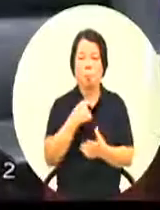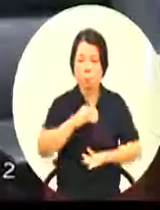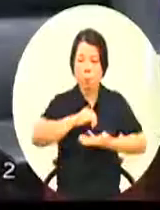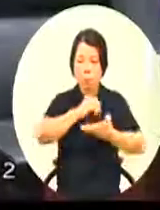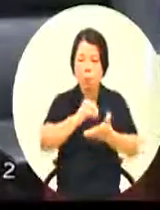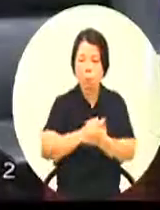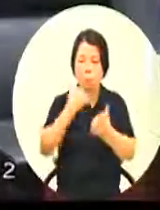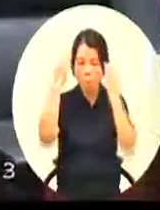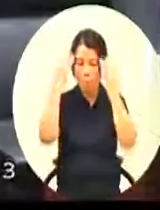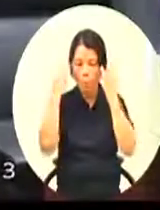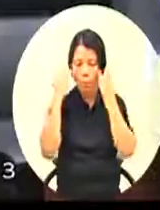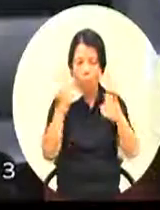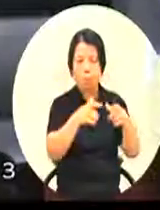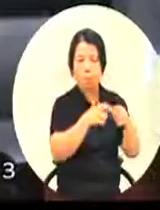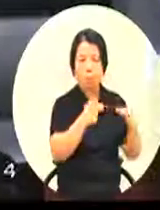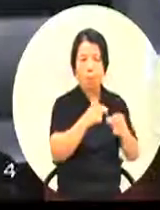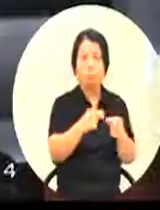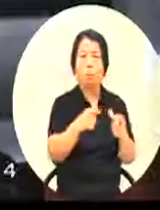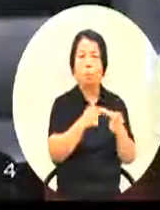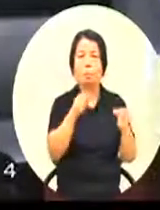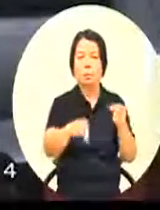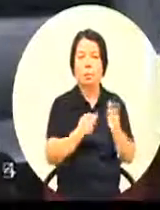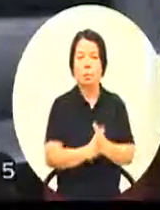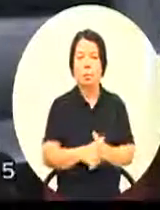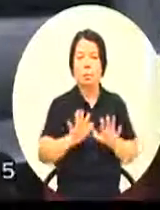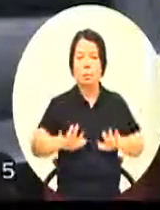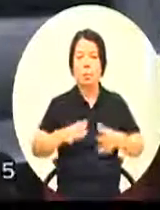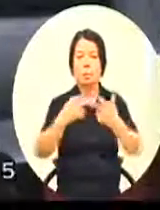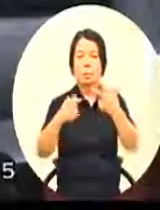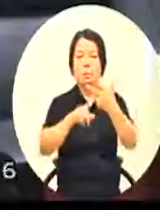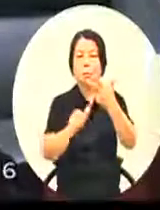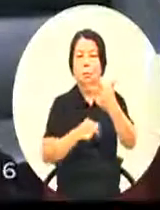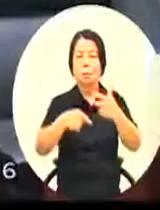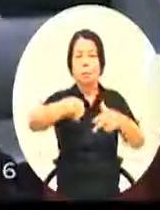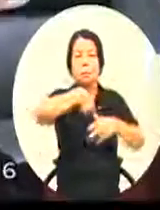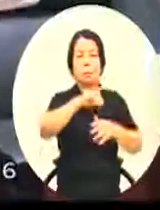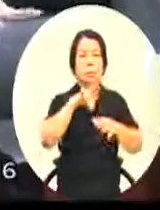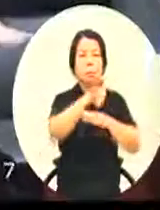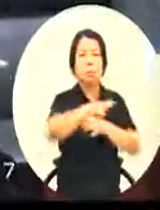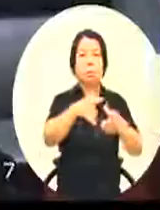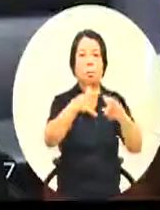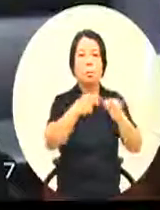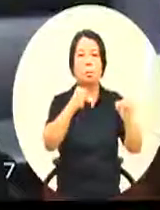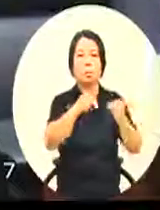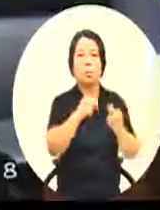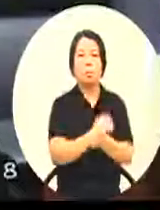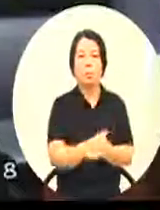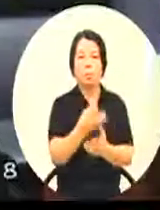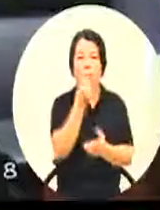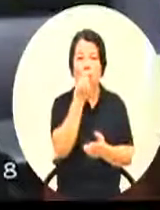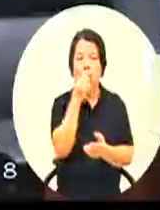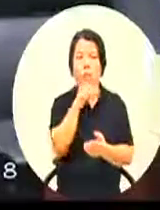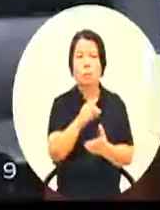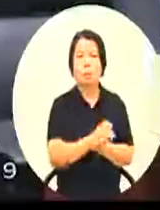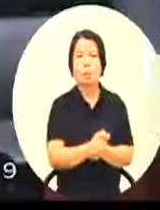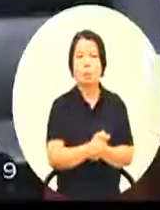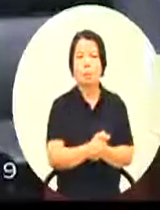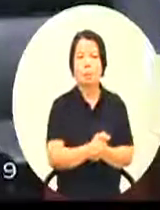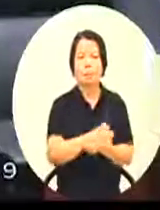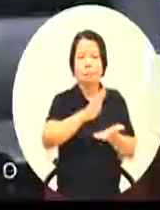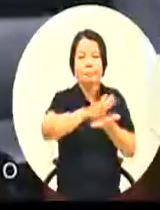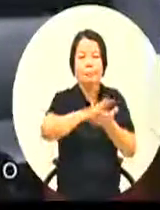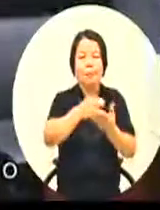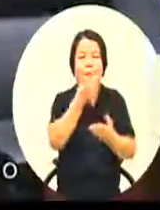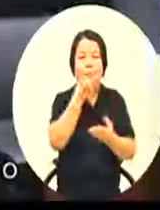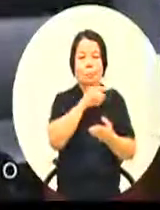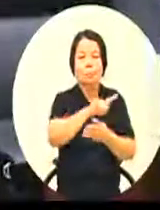韩国跟日本，我在今年七月份的时候，我去日本，我就去了Muji吃他们的那个轻食料理。